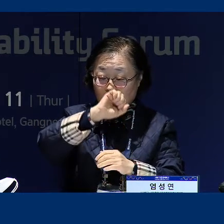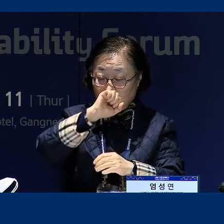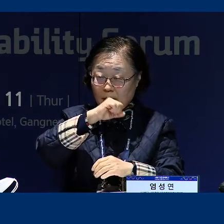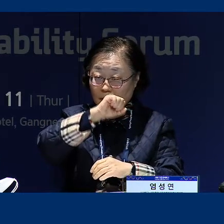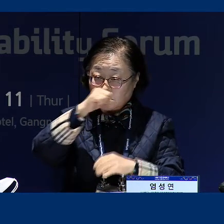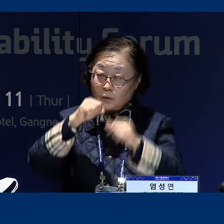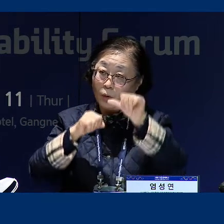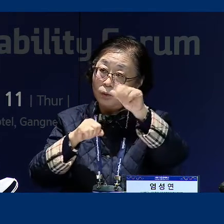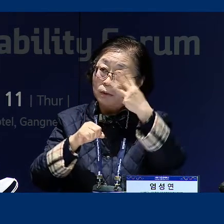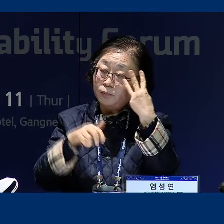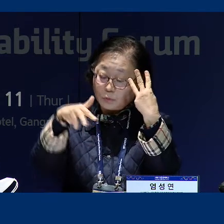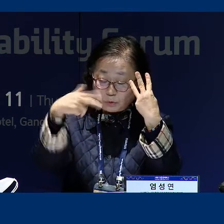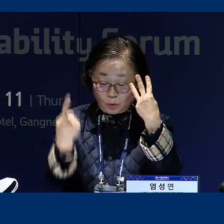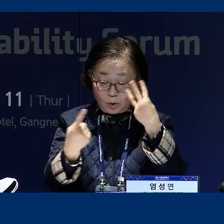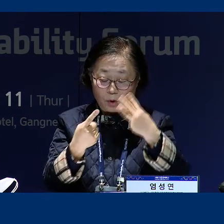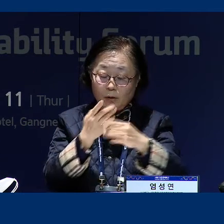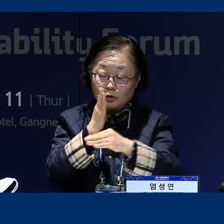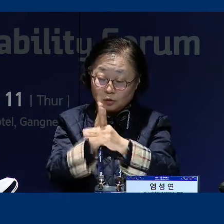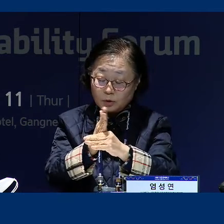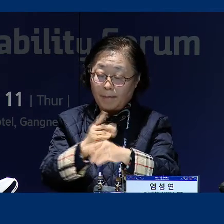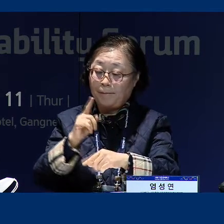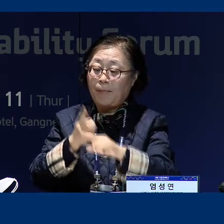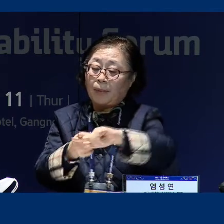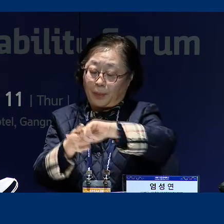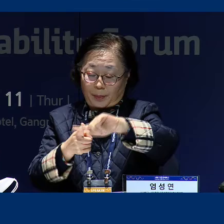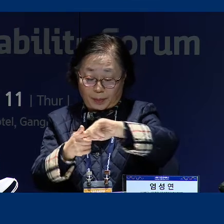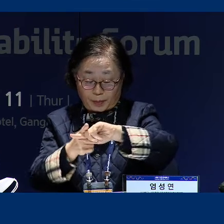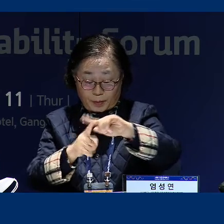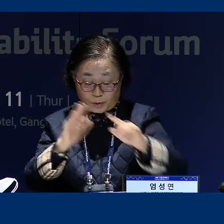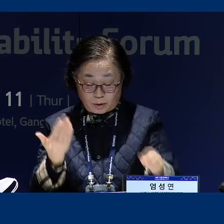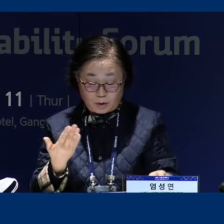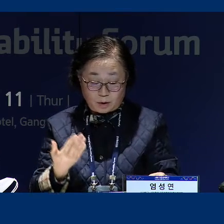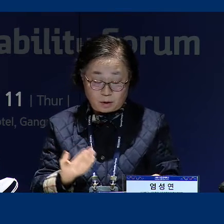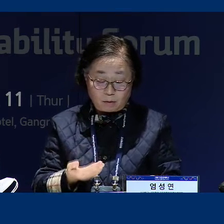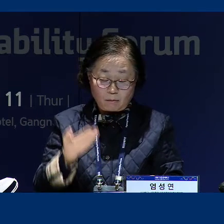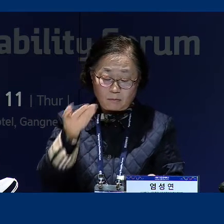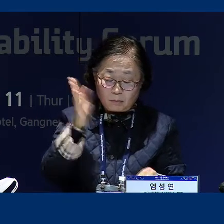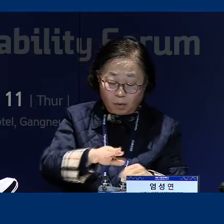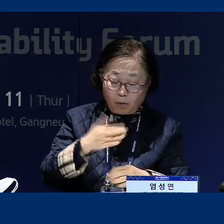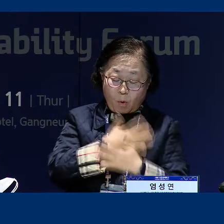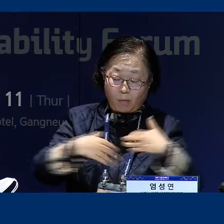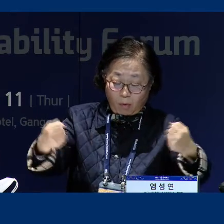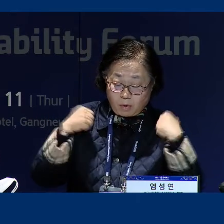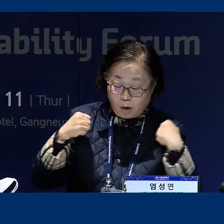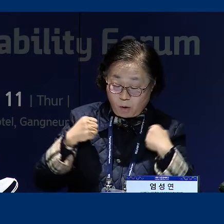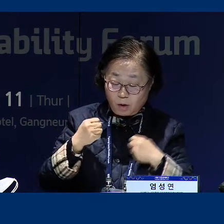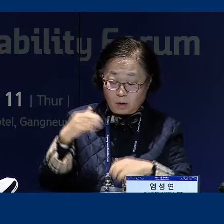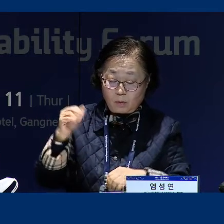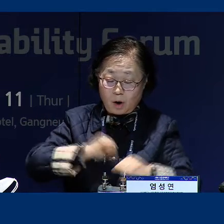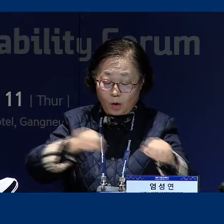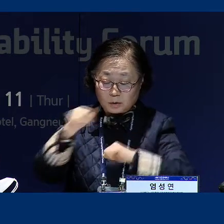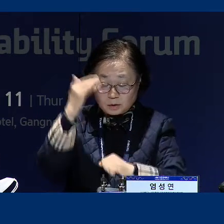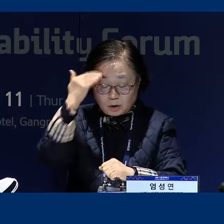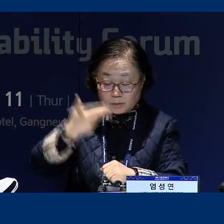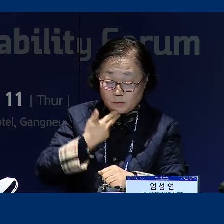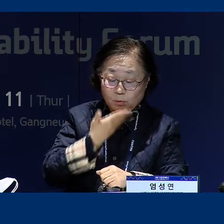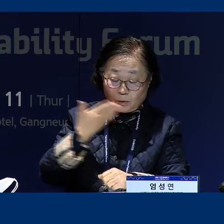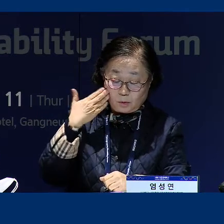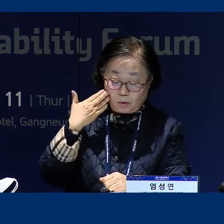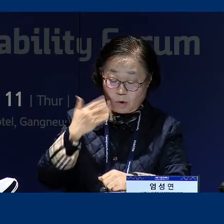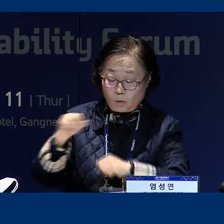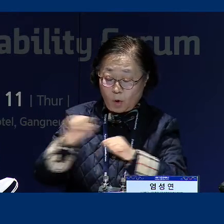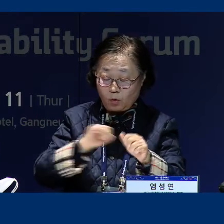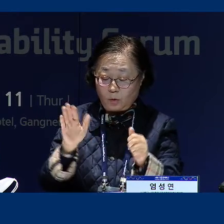현재 정부의 전체 장애인 복지 예산은 약 3조인데 이 중 장애인 활동 지원 예산은 2021년 기준으로 절반에